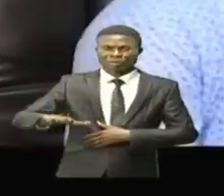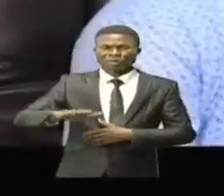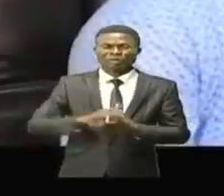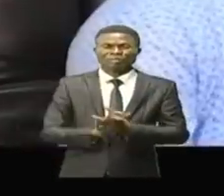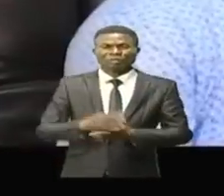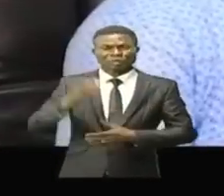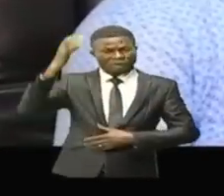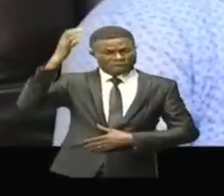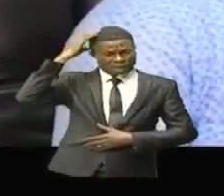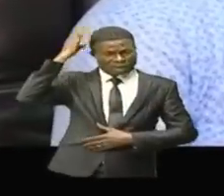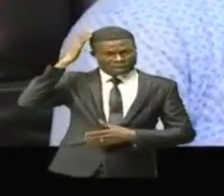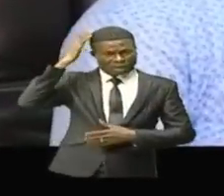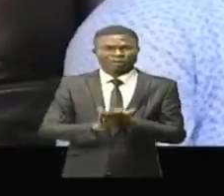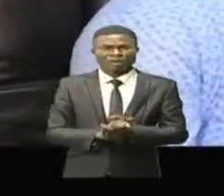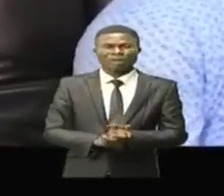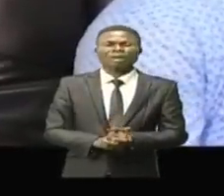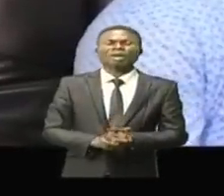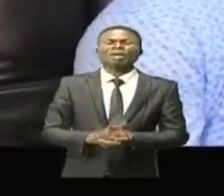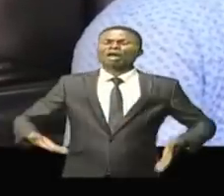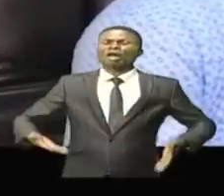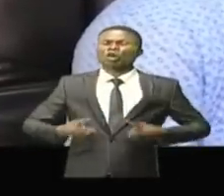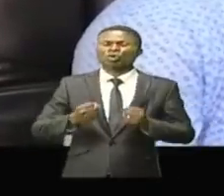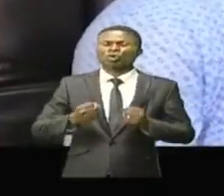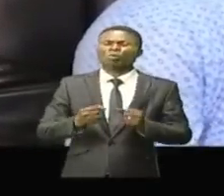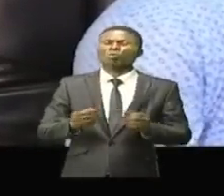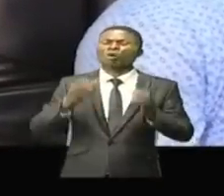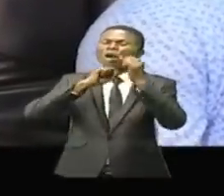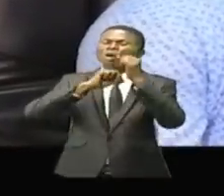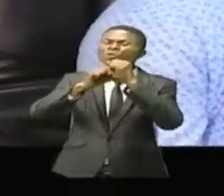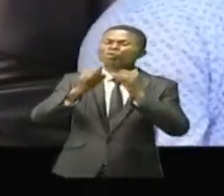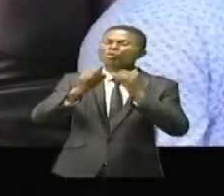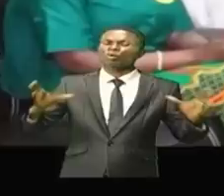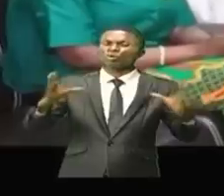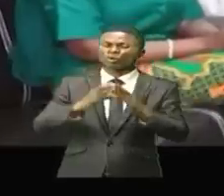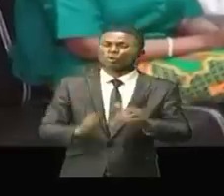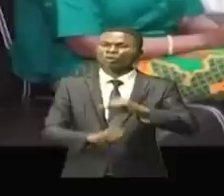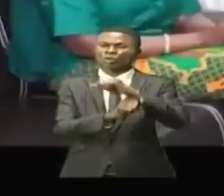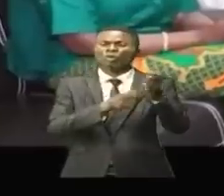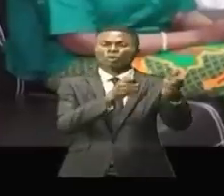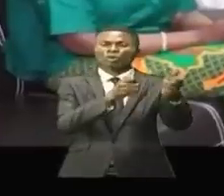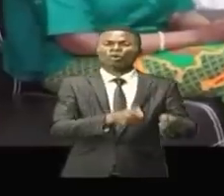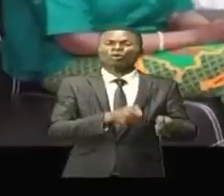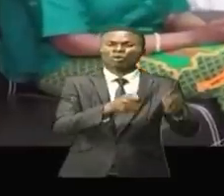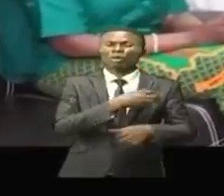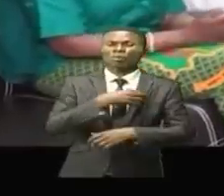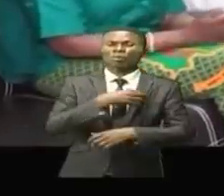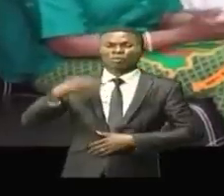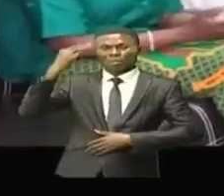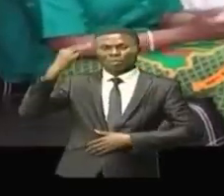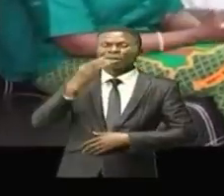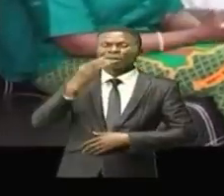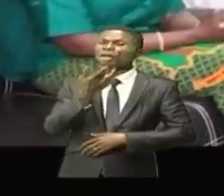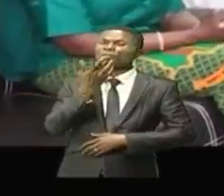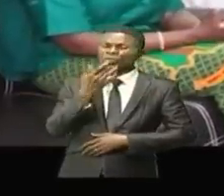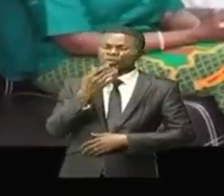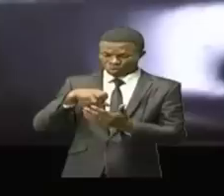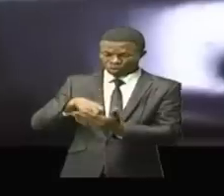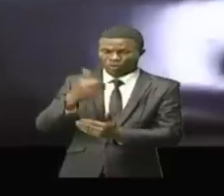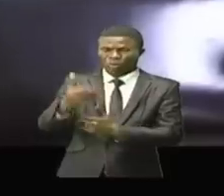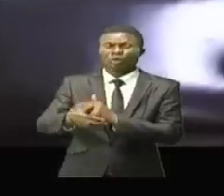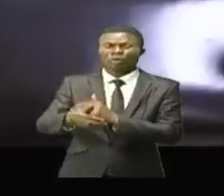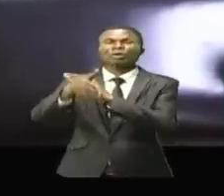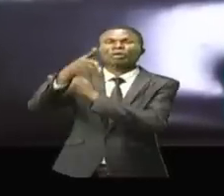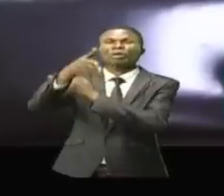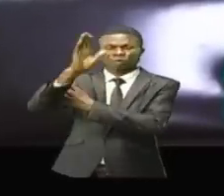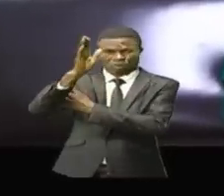réjoui de la mobilisation réussie. Si les uns s'appuient sur les chars, la princesse Adelka Indamaina préfère se prosterner devant le